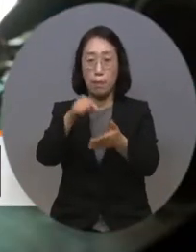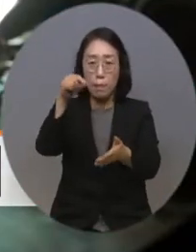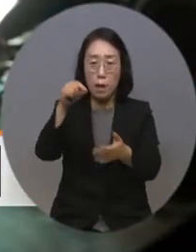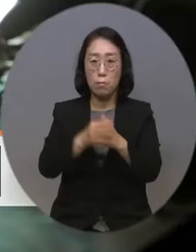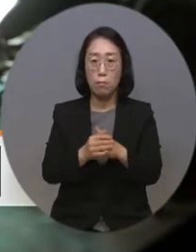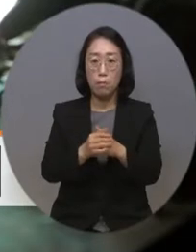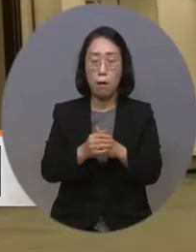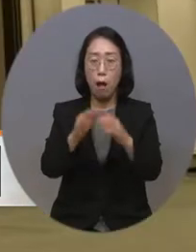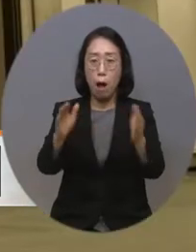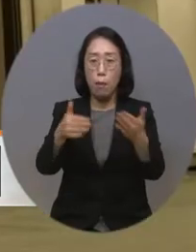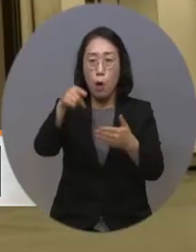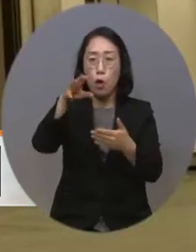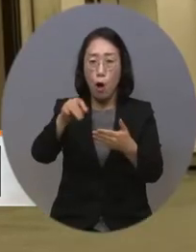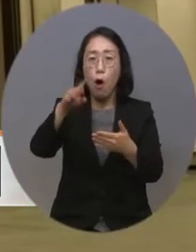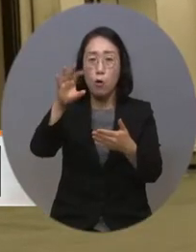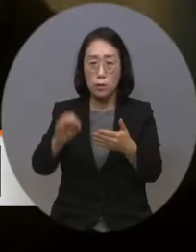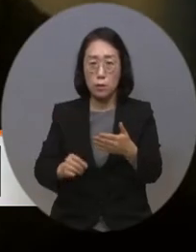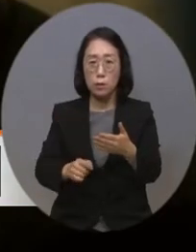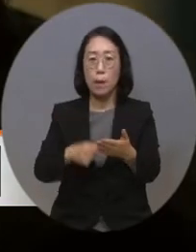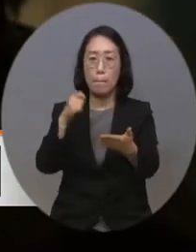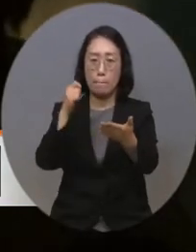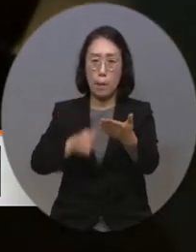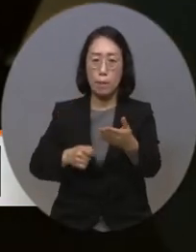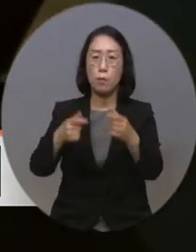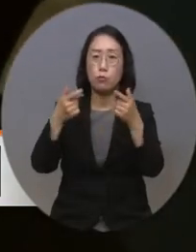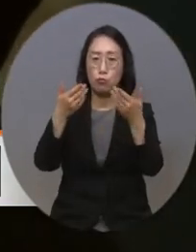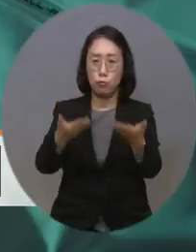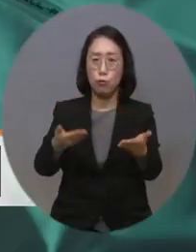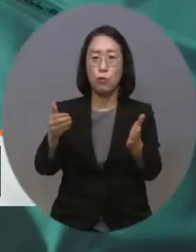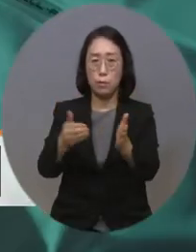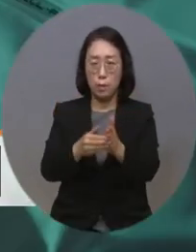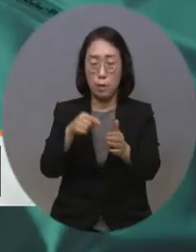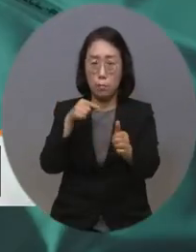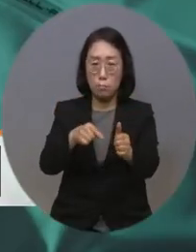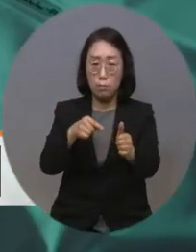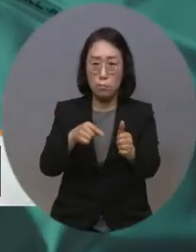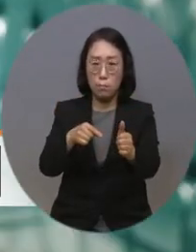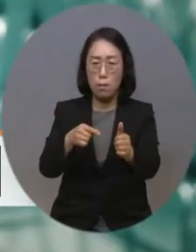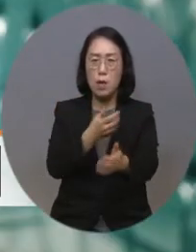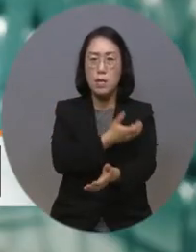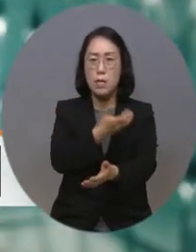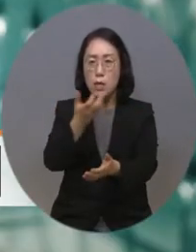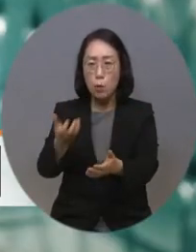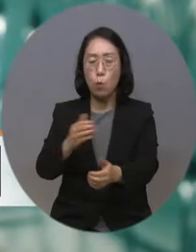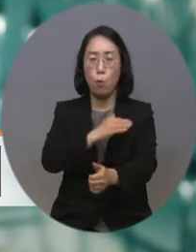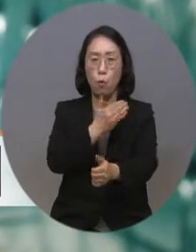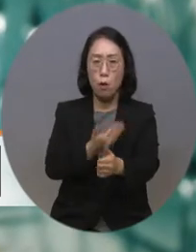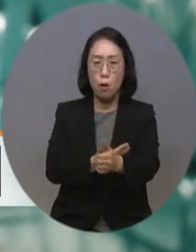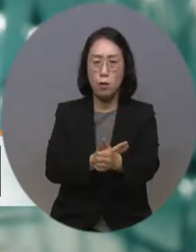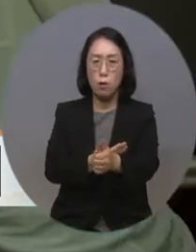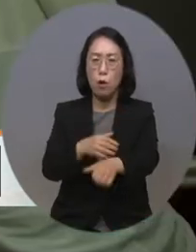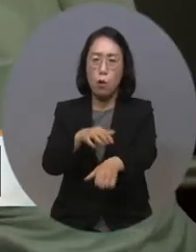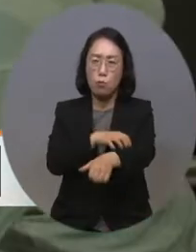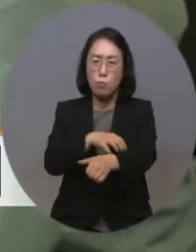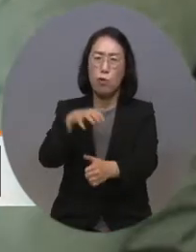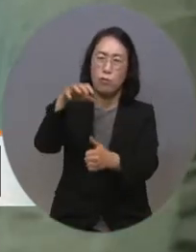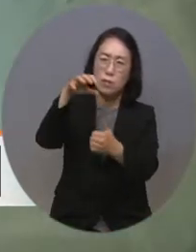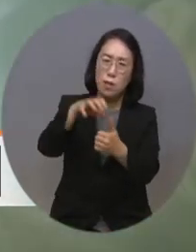경증 장애 판정을 받게 됩니다. 특히 재기는 절박한 이동권에서 많은 제약을 경험하게